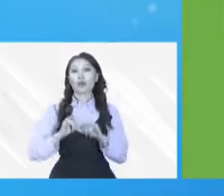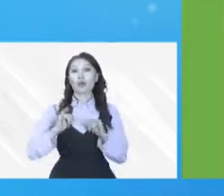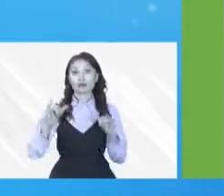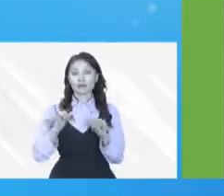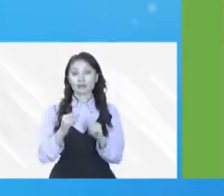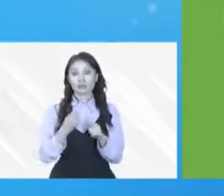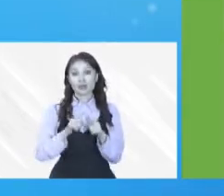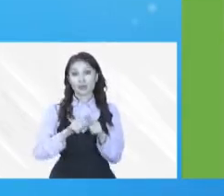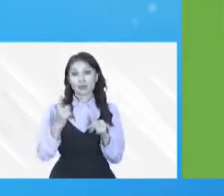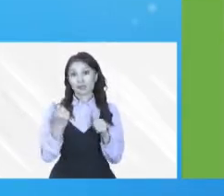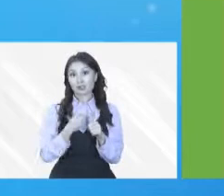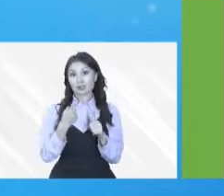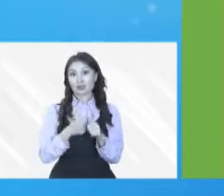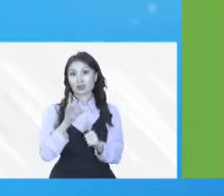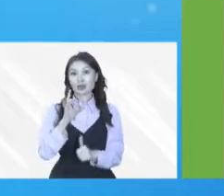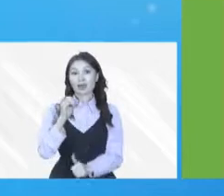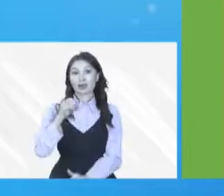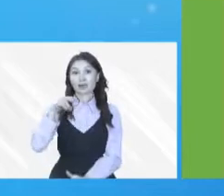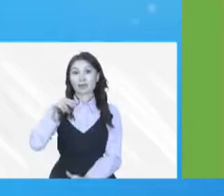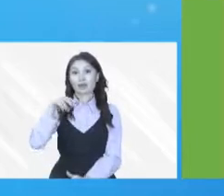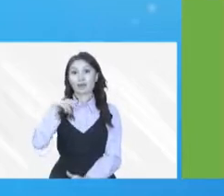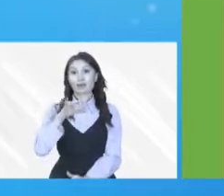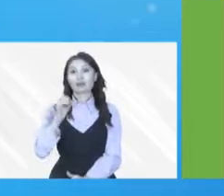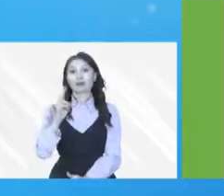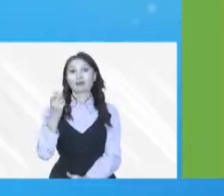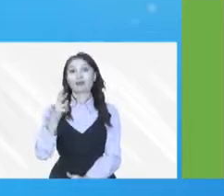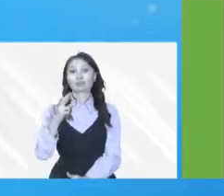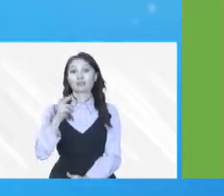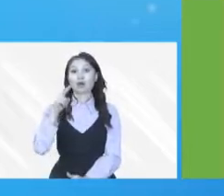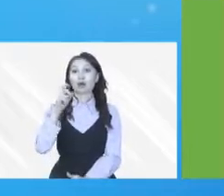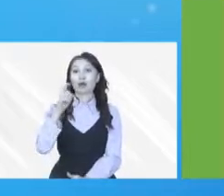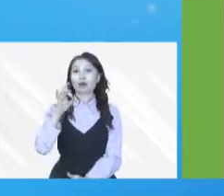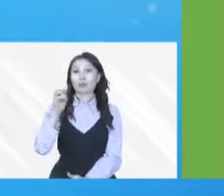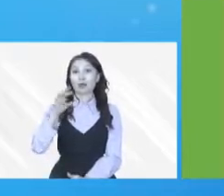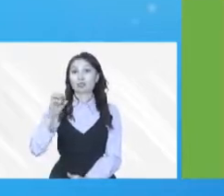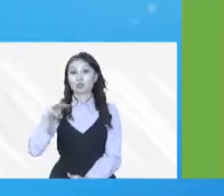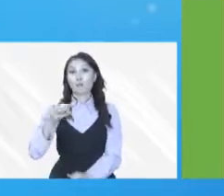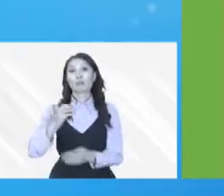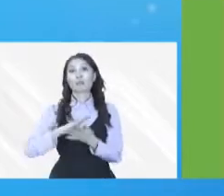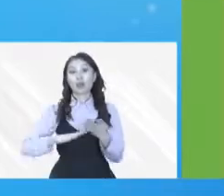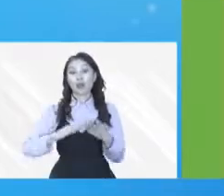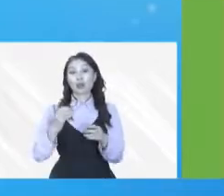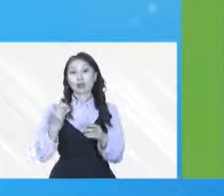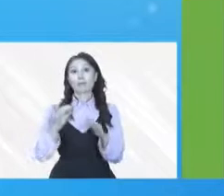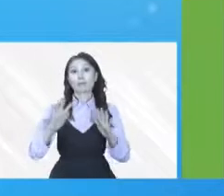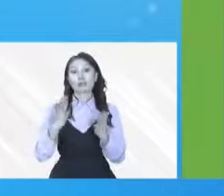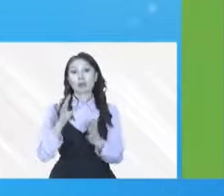процесс называется репликацией хромосом. Далее происходит